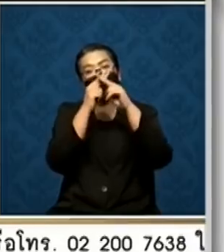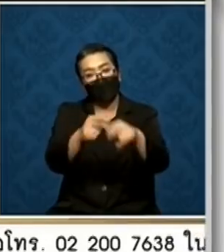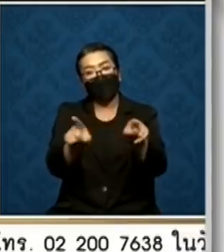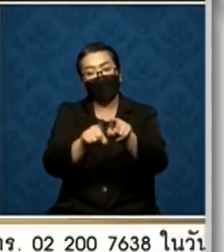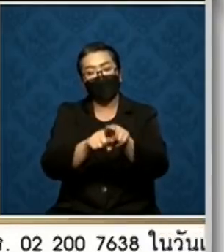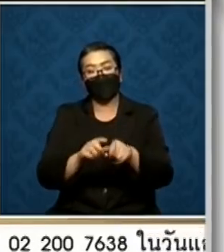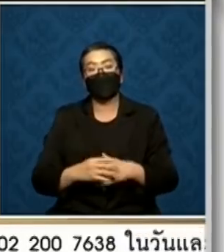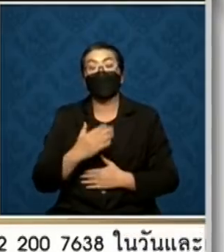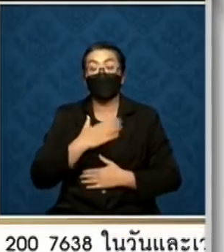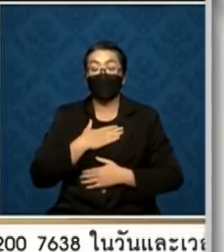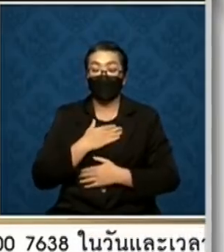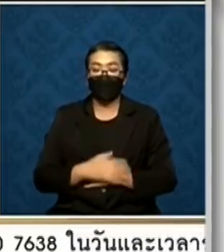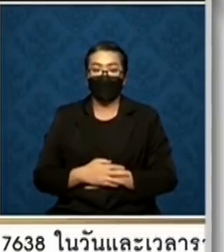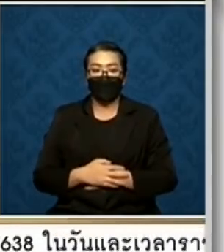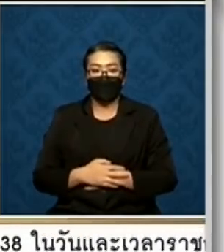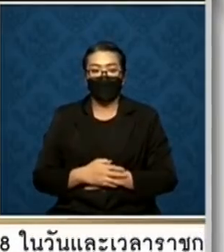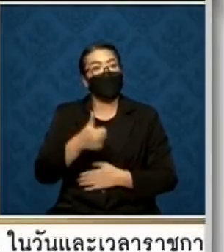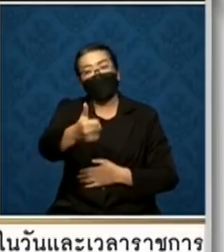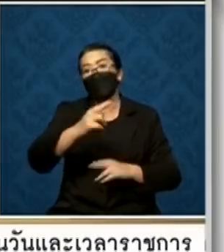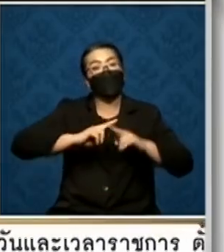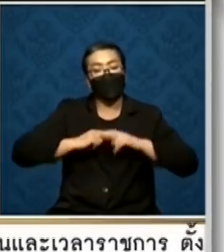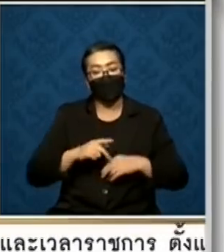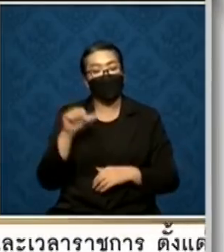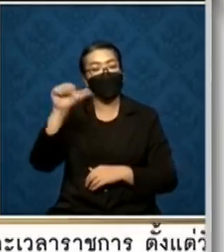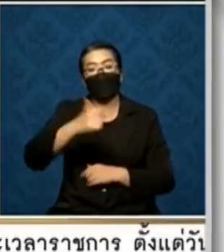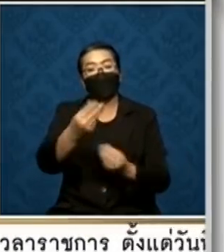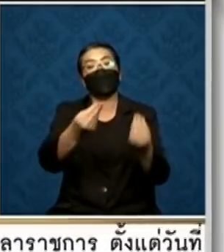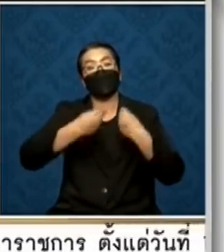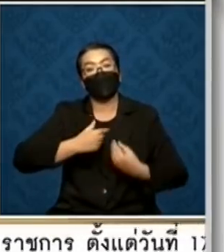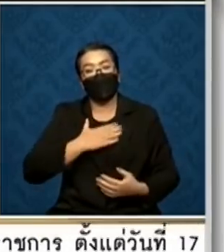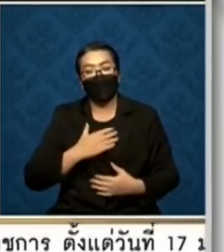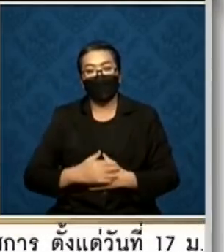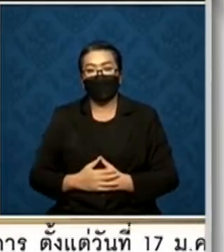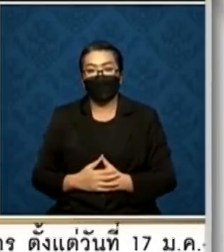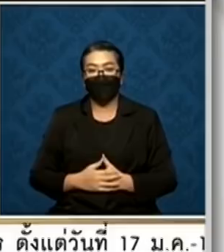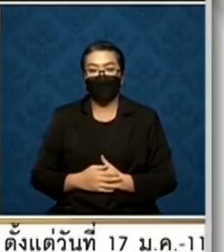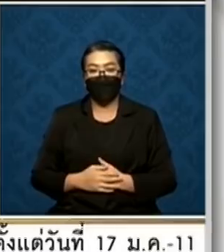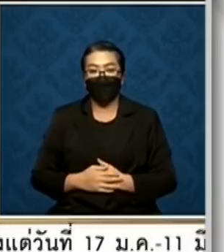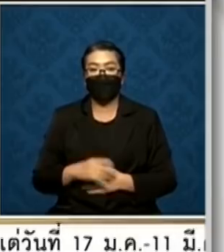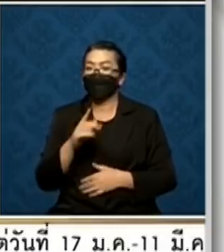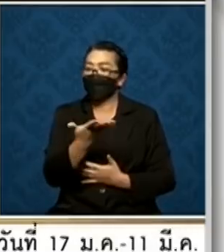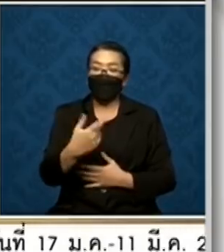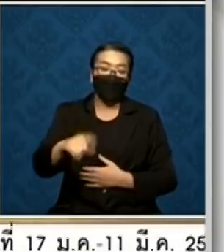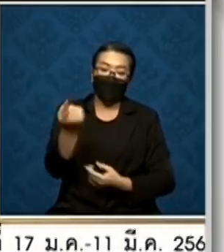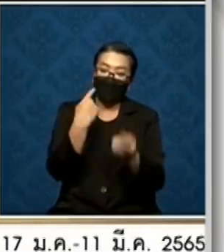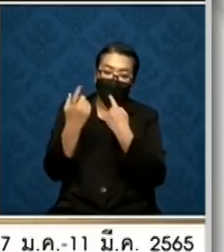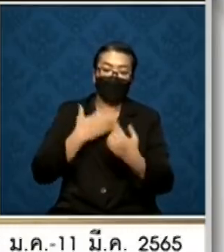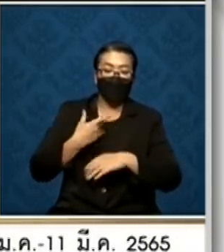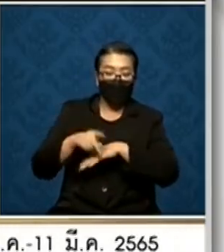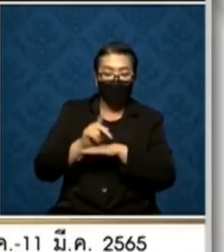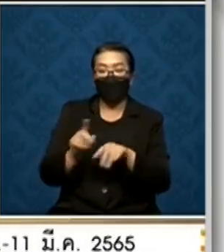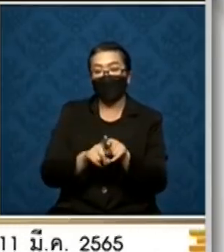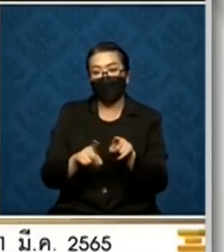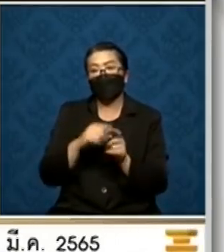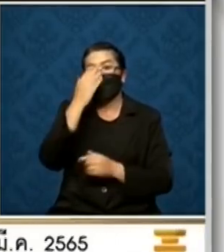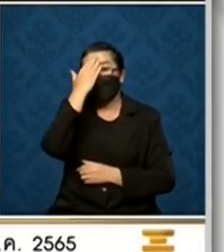ราก็บอกหน้าแต่วันนั้นเนี่ยโดยข้อเท็จจริงก็ปรากฏว่าสมาชิกเห็นว่าประเด็นที่เหลืออยู่นั้นมันไม่ต้องลงมติ